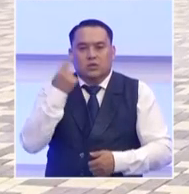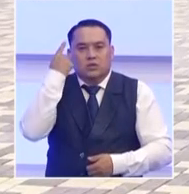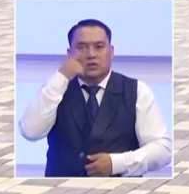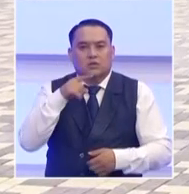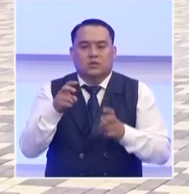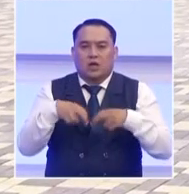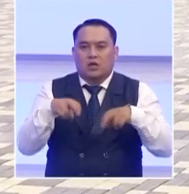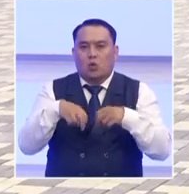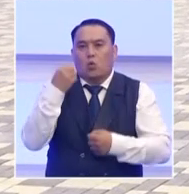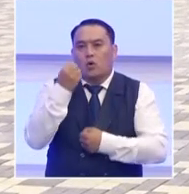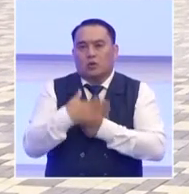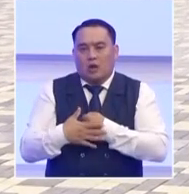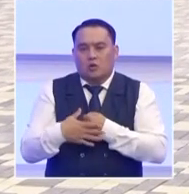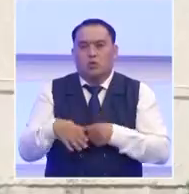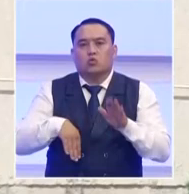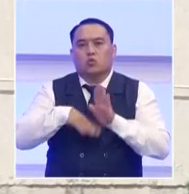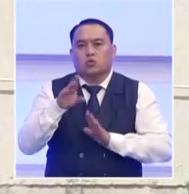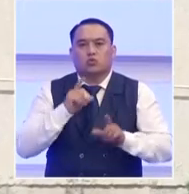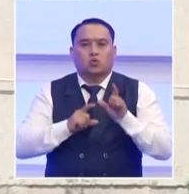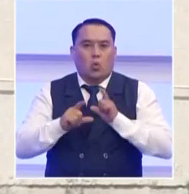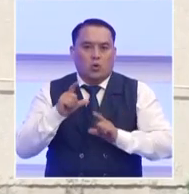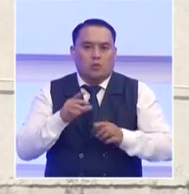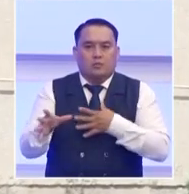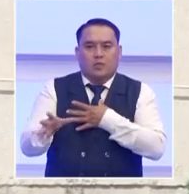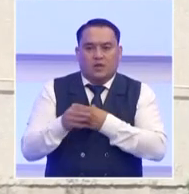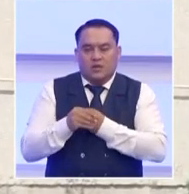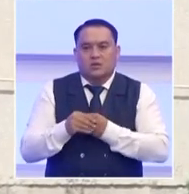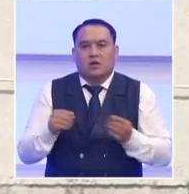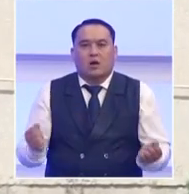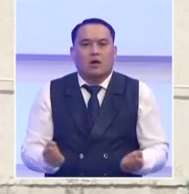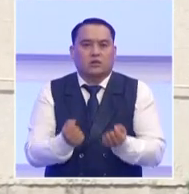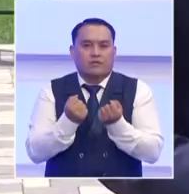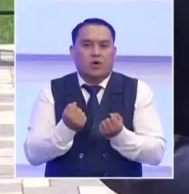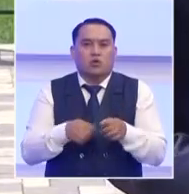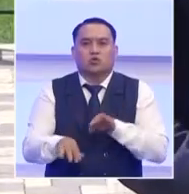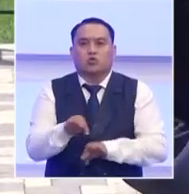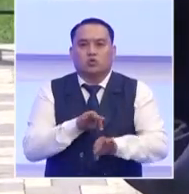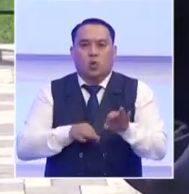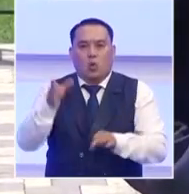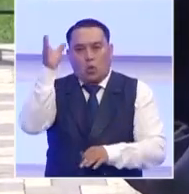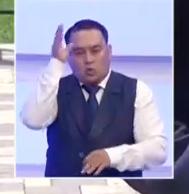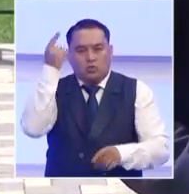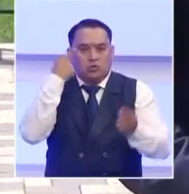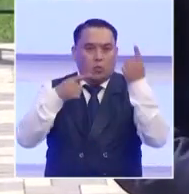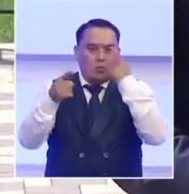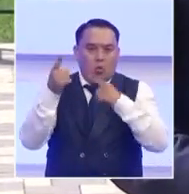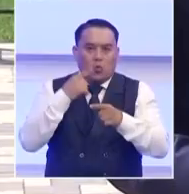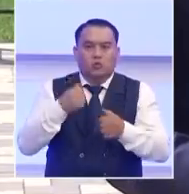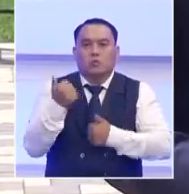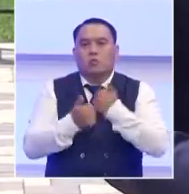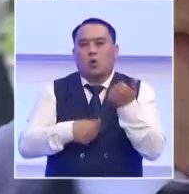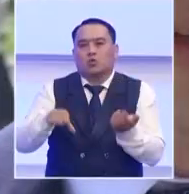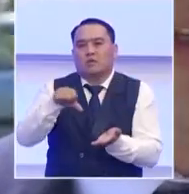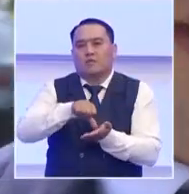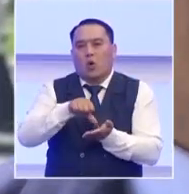ғылыми зерттеу орталығы мен Үздік студенттер академиясы бірлесе қолға алған. Студенттер жоба аясында ғылым, өнер, спорт саласы бойынша бақ